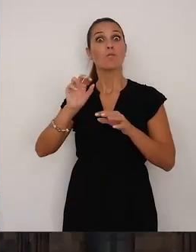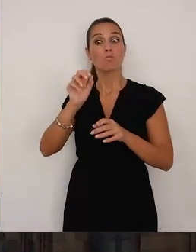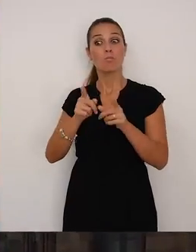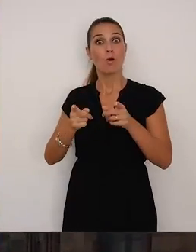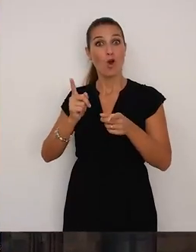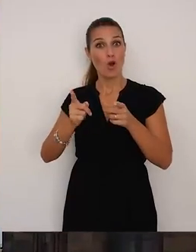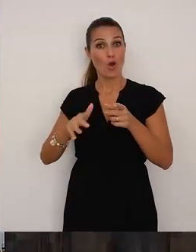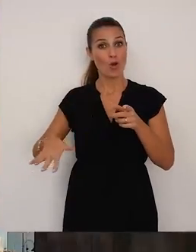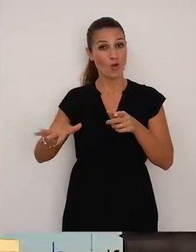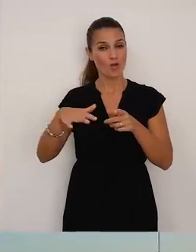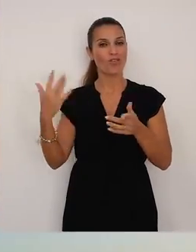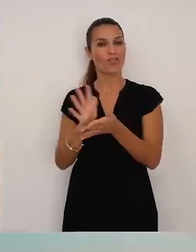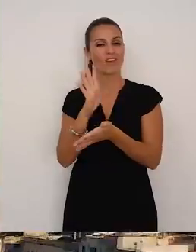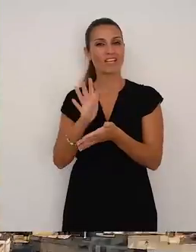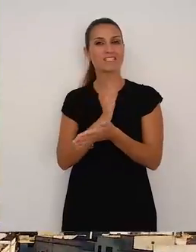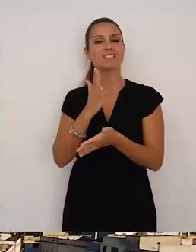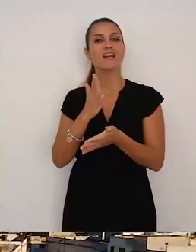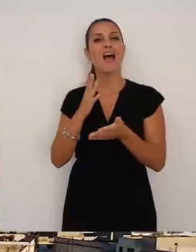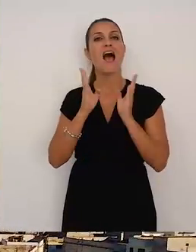prima settimana di agosto.